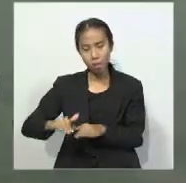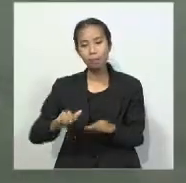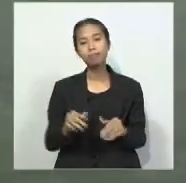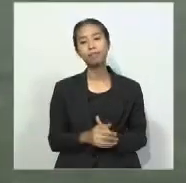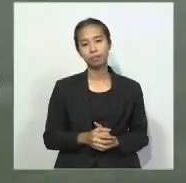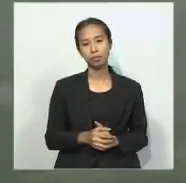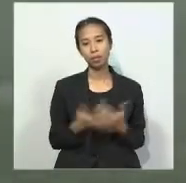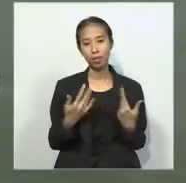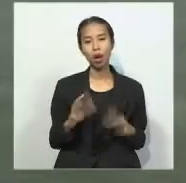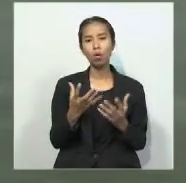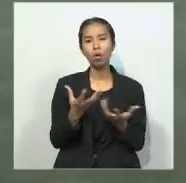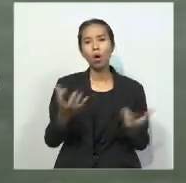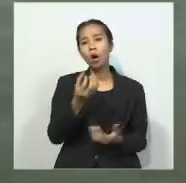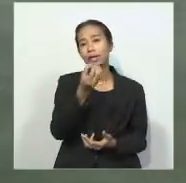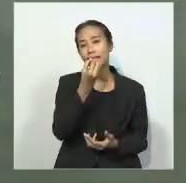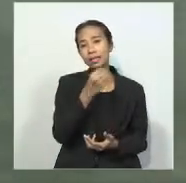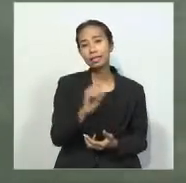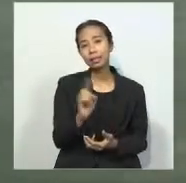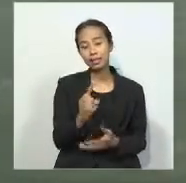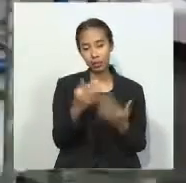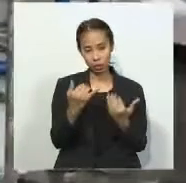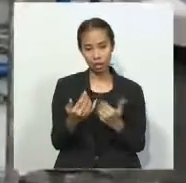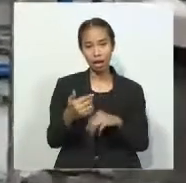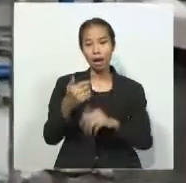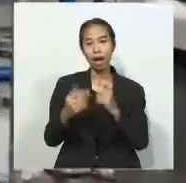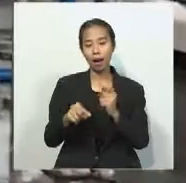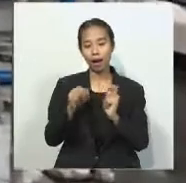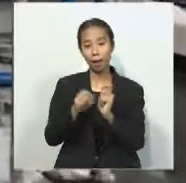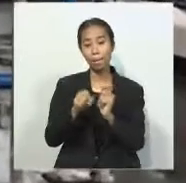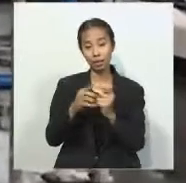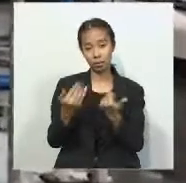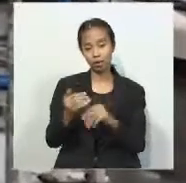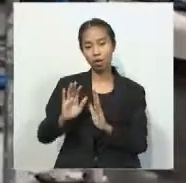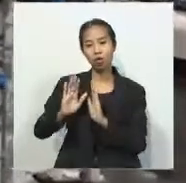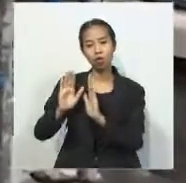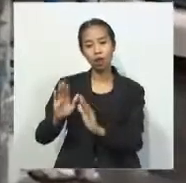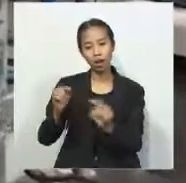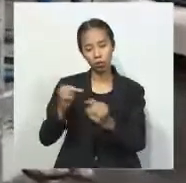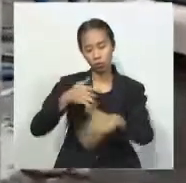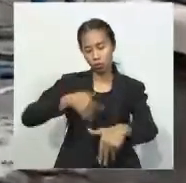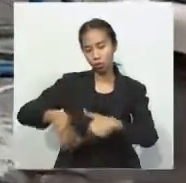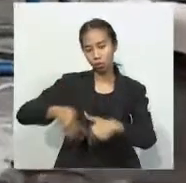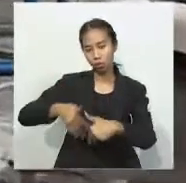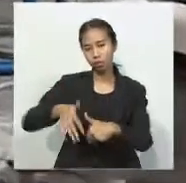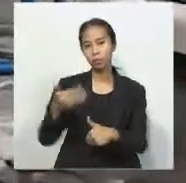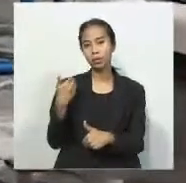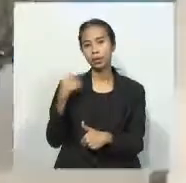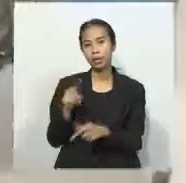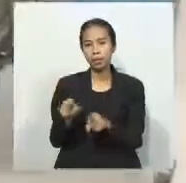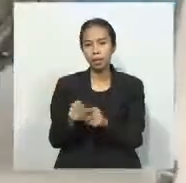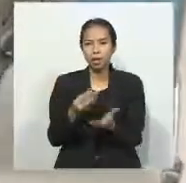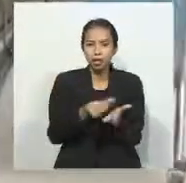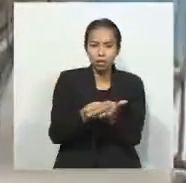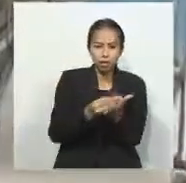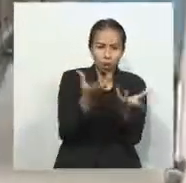ในส่วนของอาหารนะครับก็ทางด้านนายอำเภอเกาะสมุยนะครับได้มีการฝากถึงทางด้านของพี่น้องประชาชนนะครับที่มีการกักตุนอาหาร